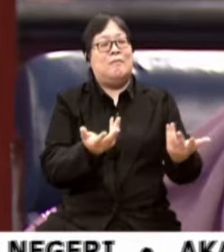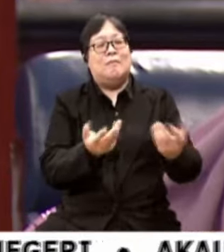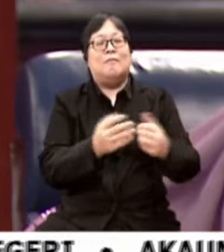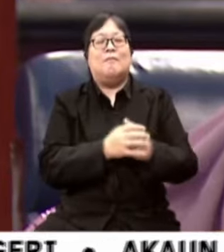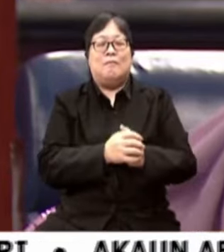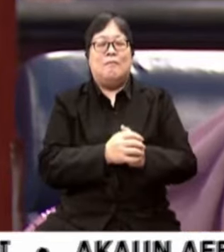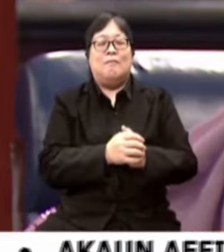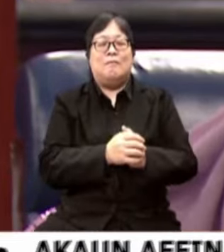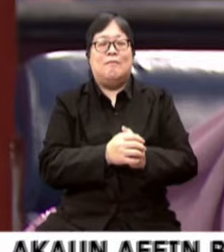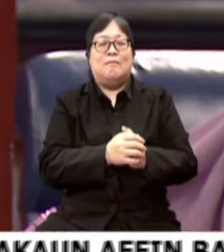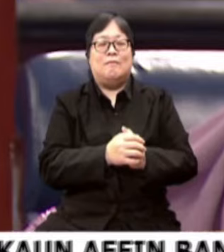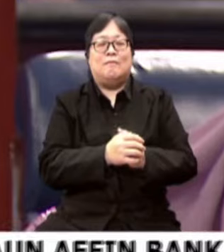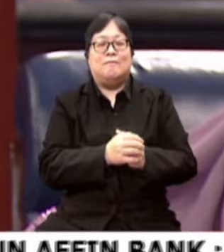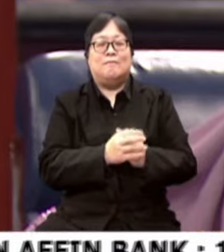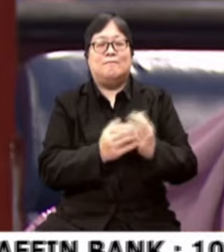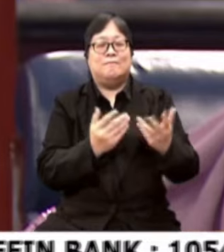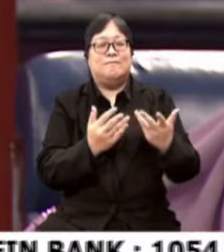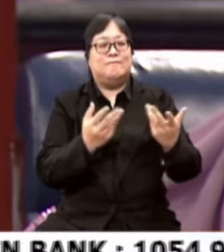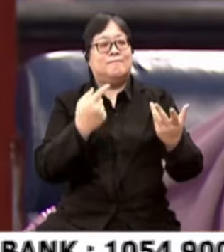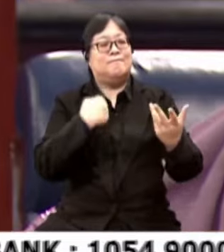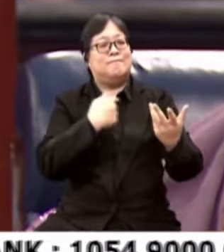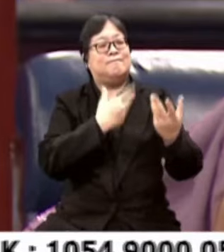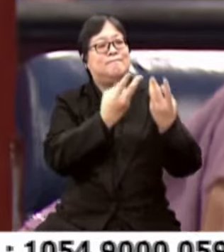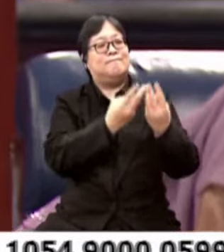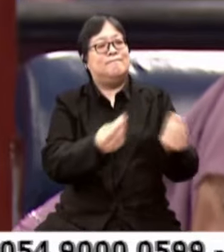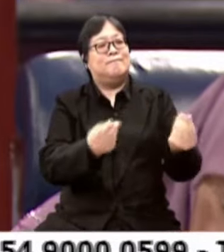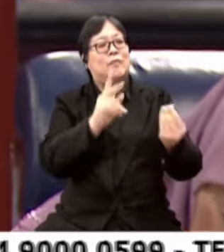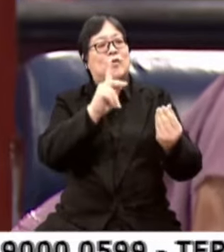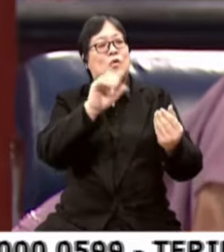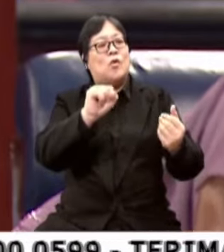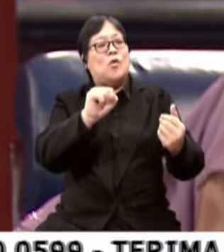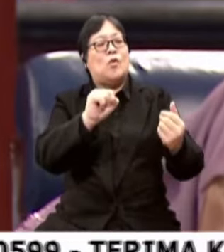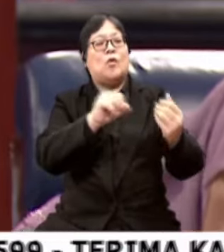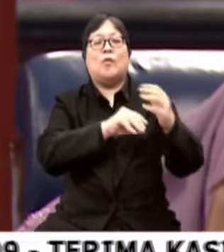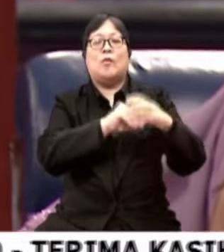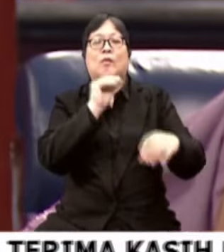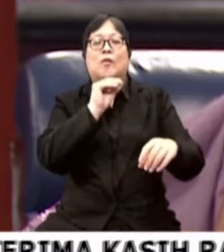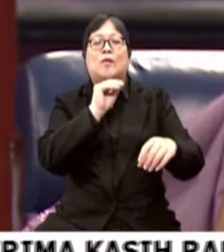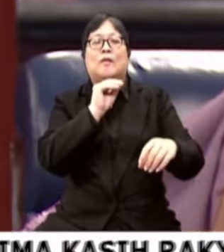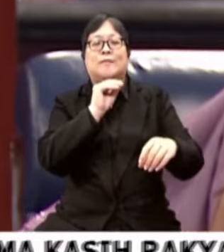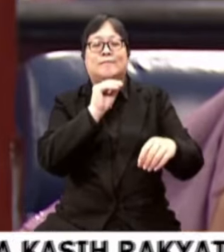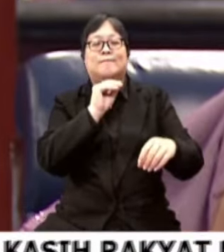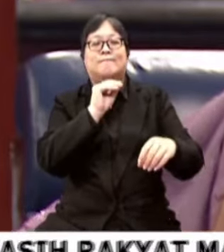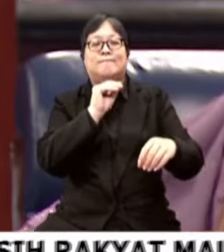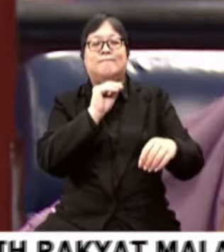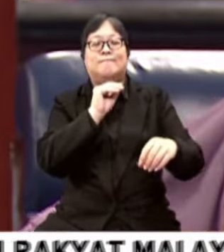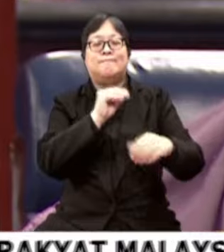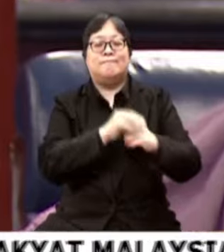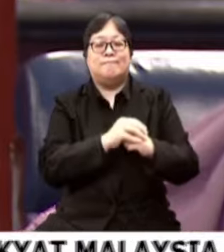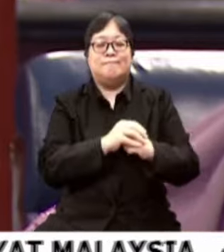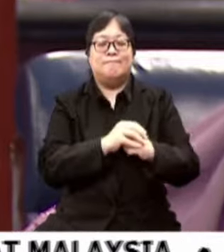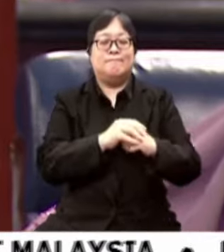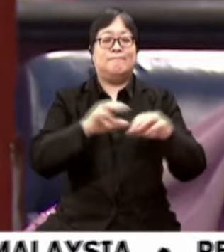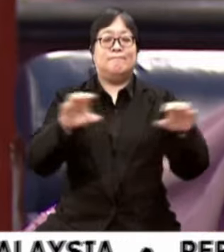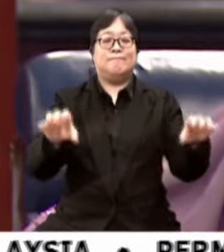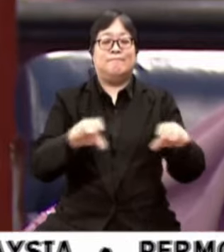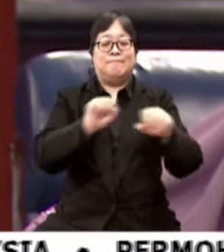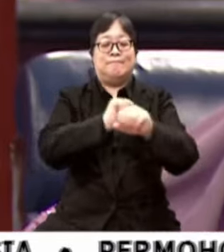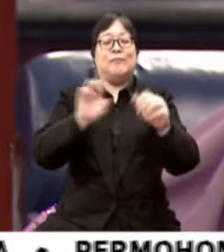item menangani kos pengeluaran ya melaksanakan